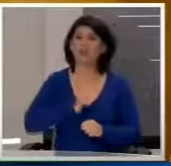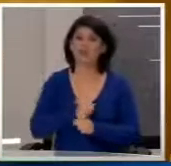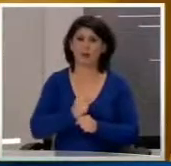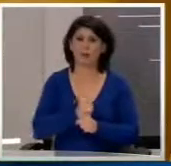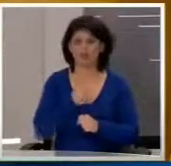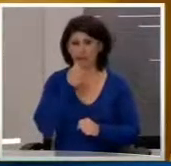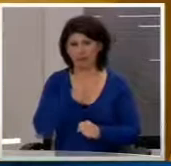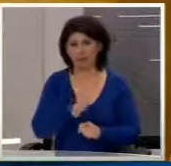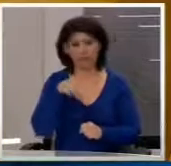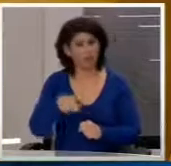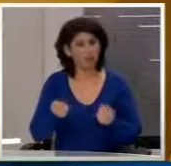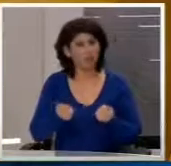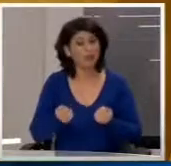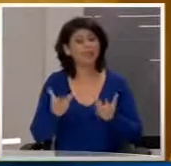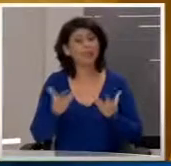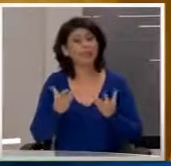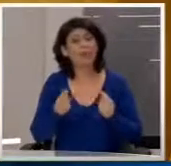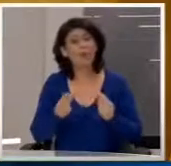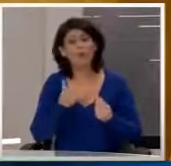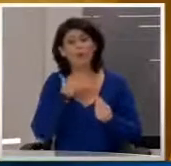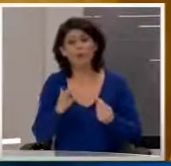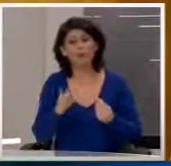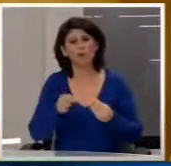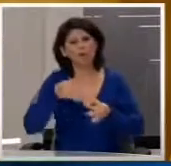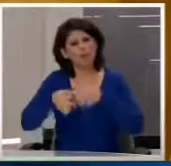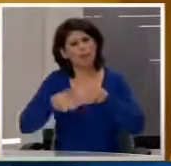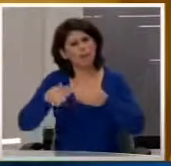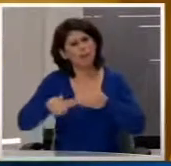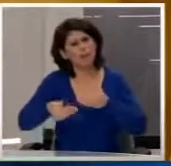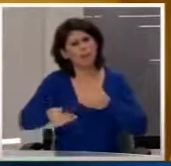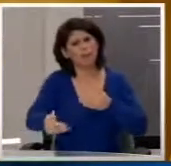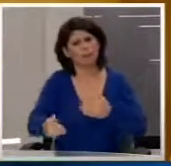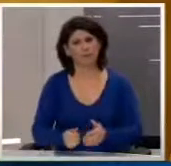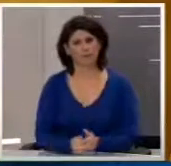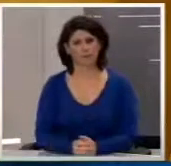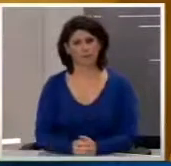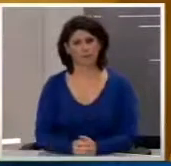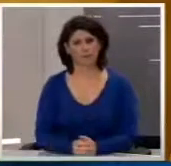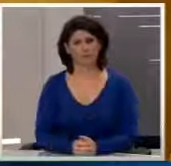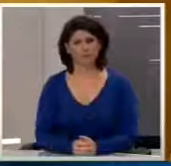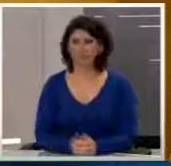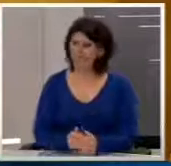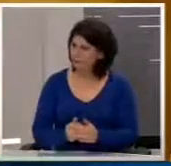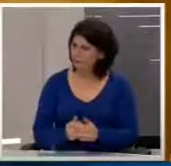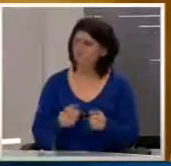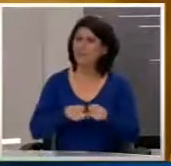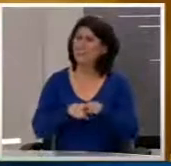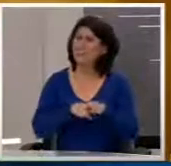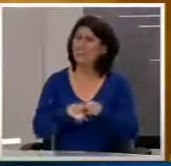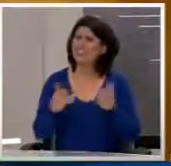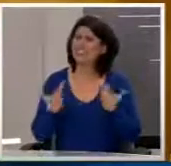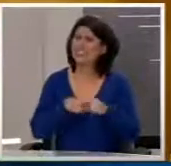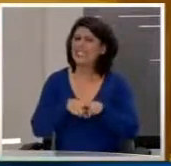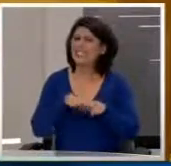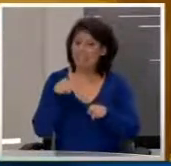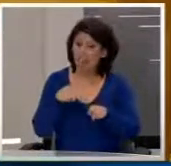δαπάνη. Αυτό γίνεται για πολλούς λόγους και εξηγεί παρακάτω τι σχέση έχει αυτό ακριβώς